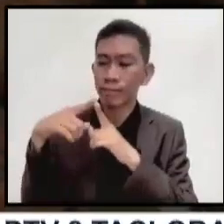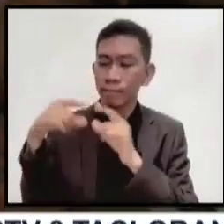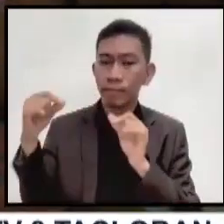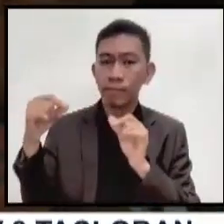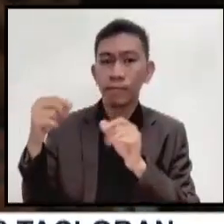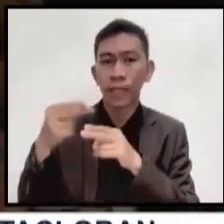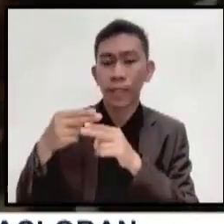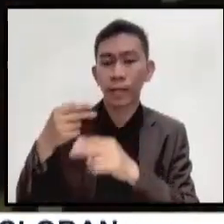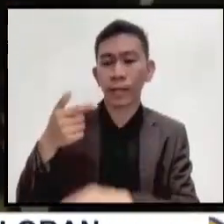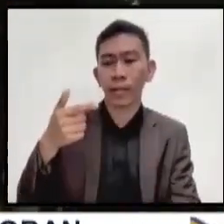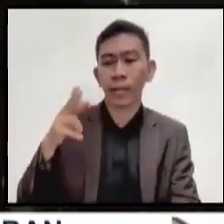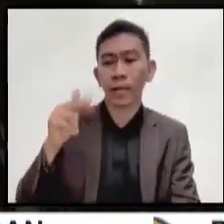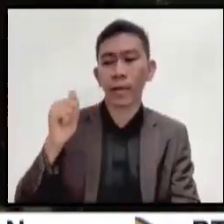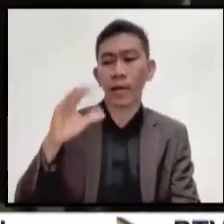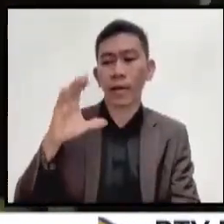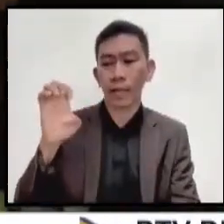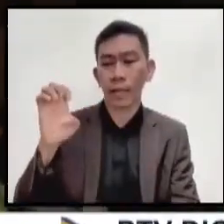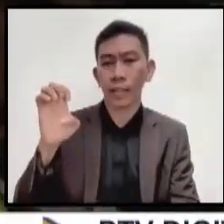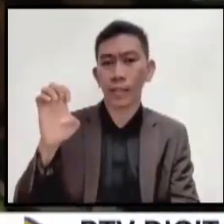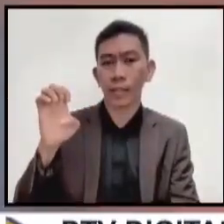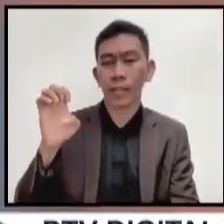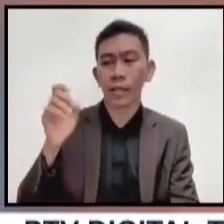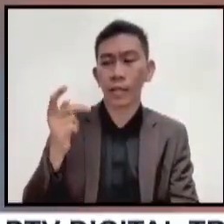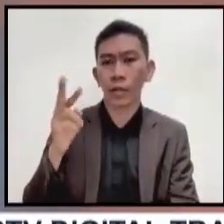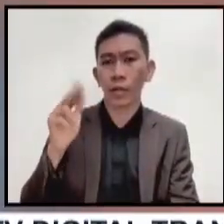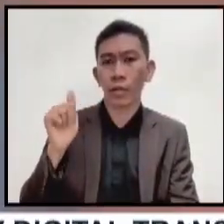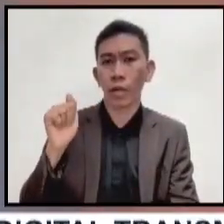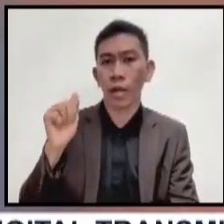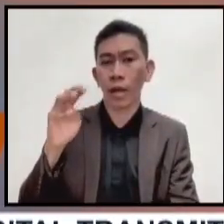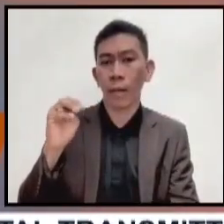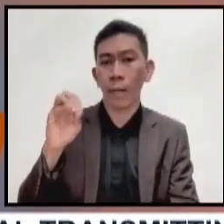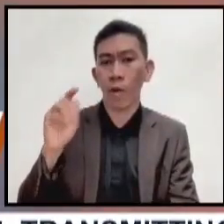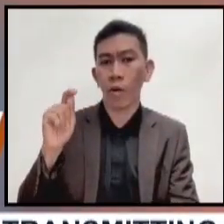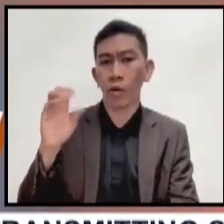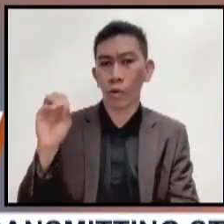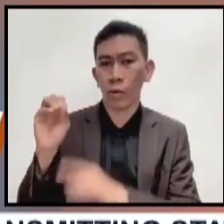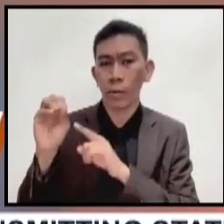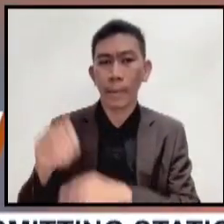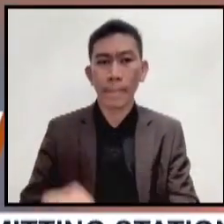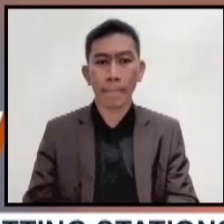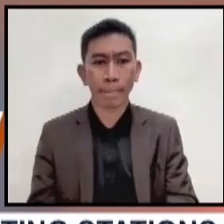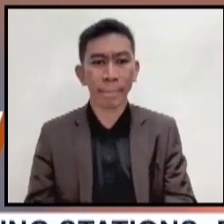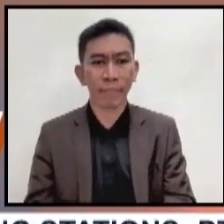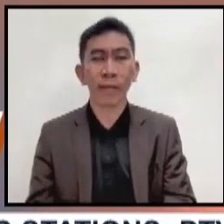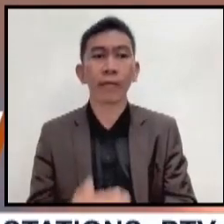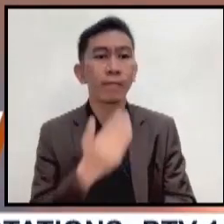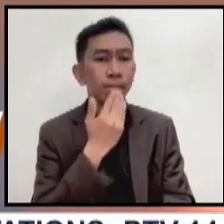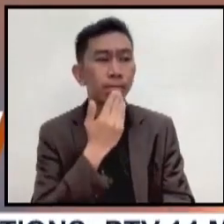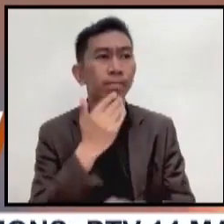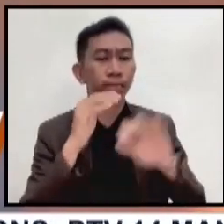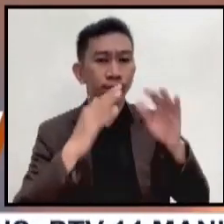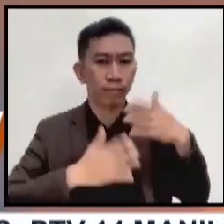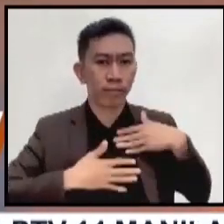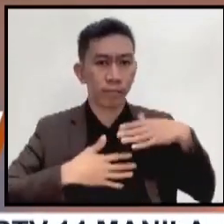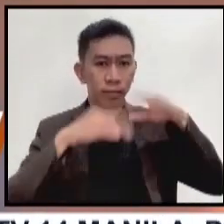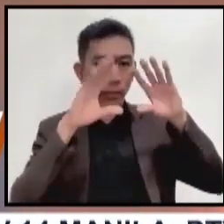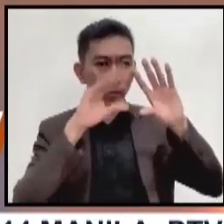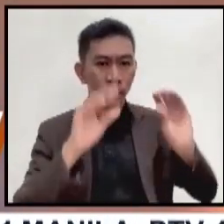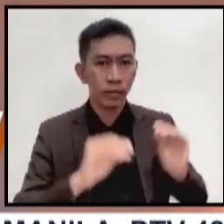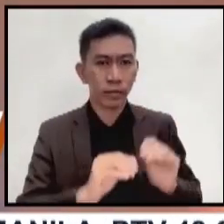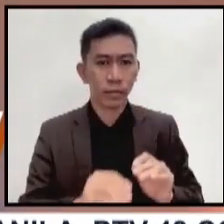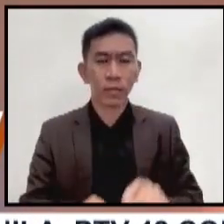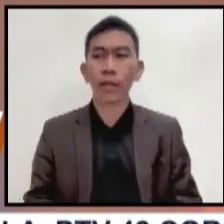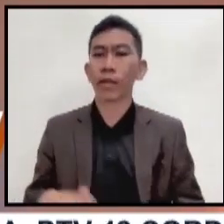sa maagang Pamasko po. Merry Christmas po. Whatever na pagsubok po ang dumarating sa inyo ngayon, laban lang